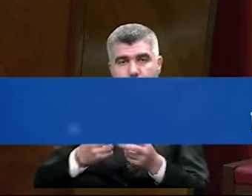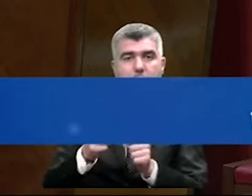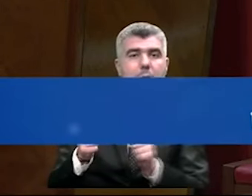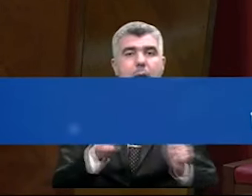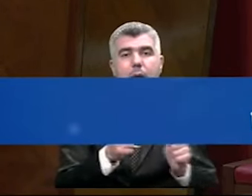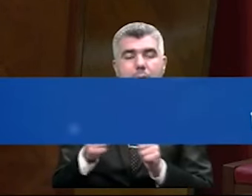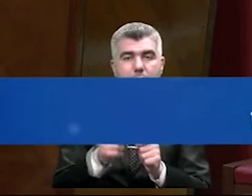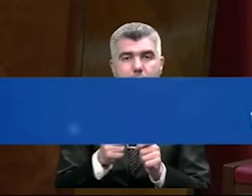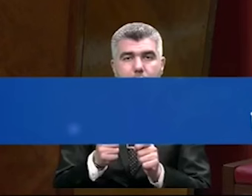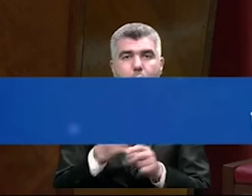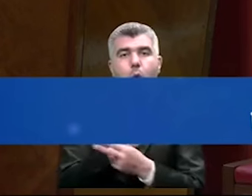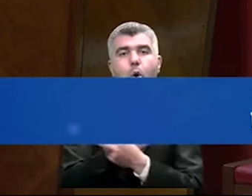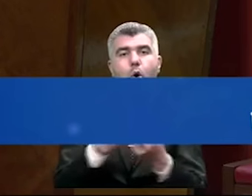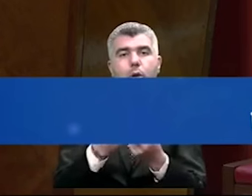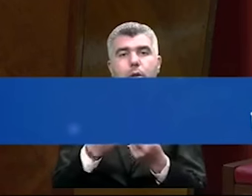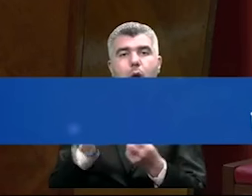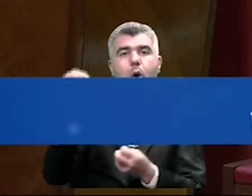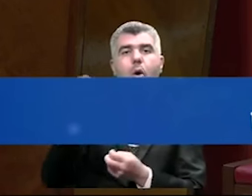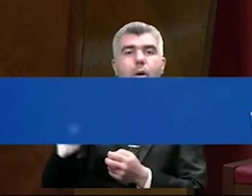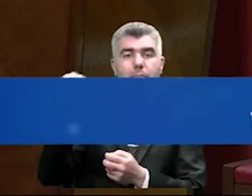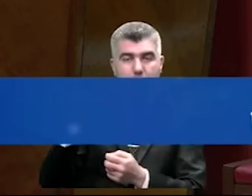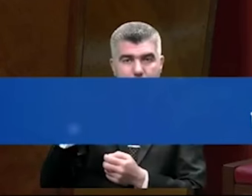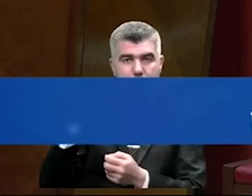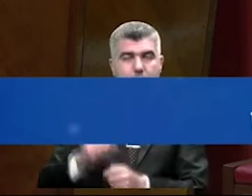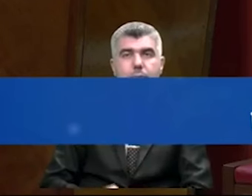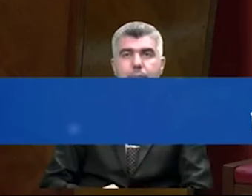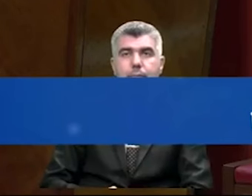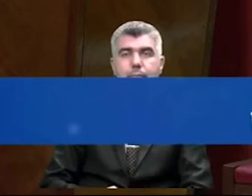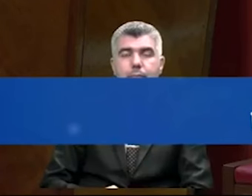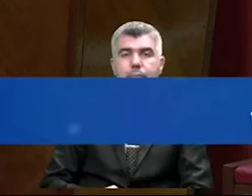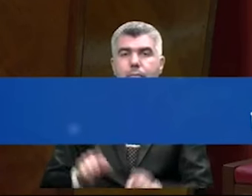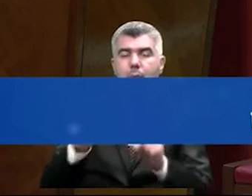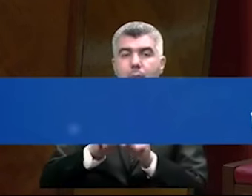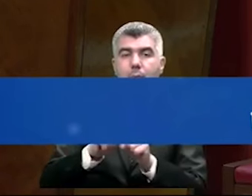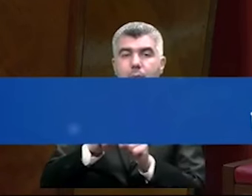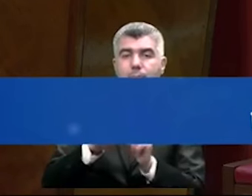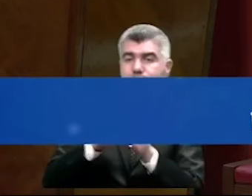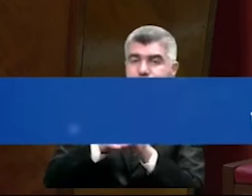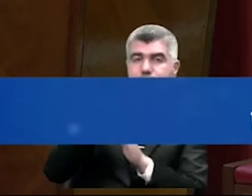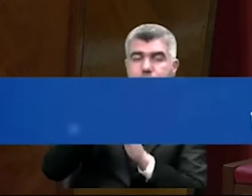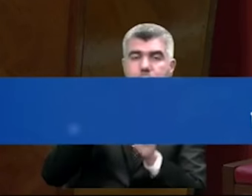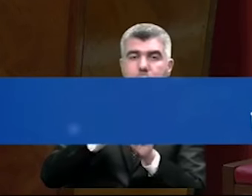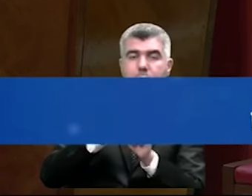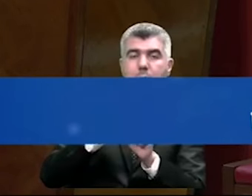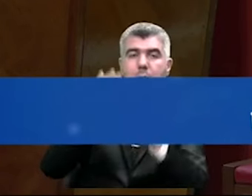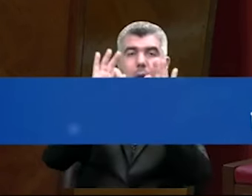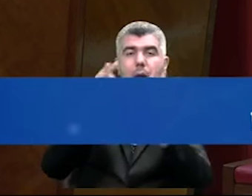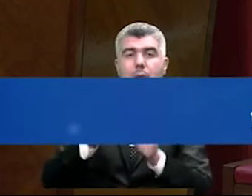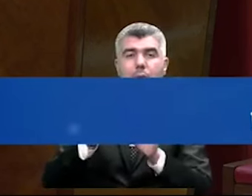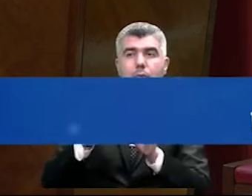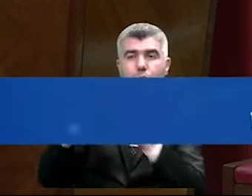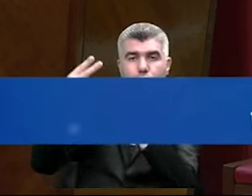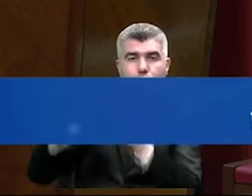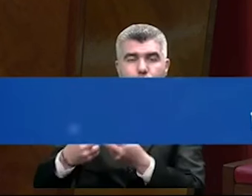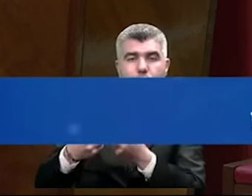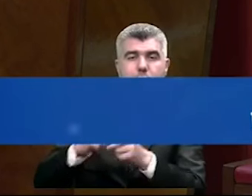العطل الاوروبيه فقنا بواحد فقنا الطاقه الاستيعابيه بواحد العدد مفرط خلال